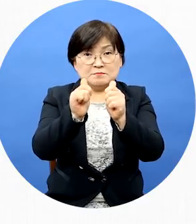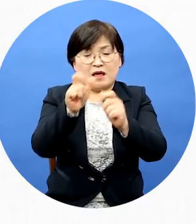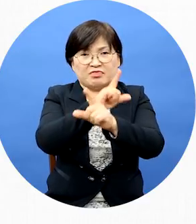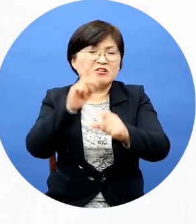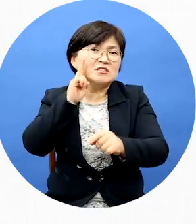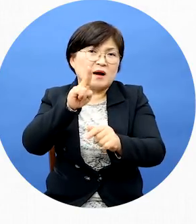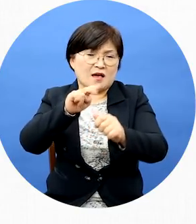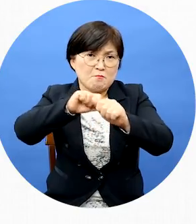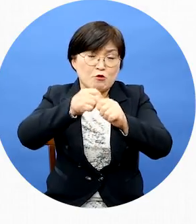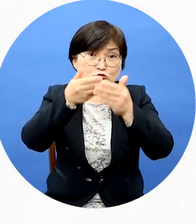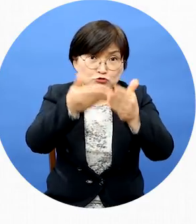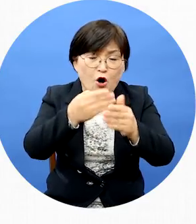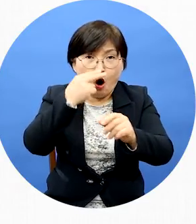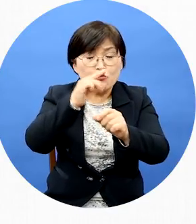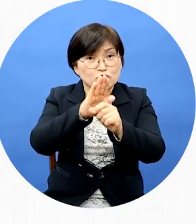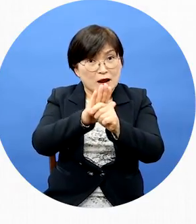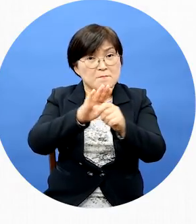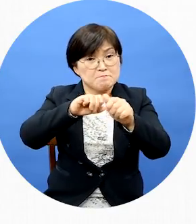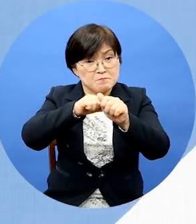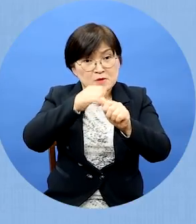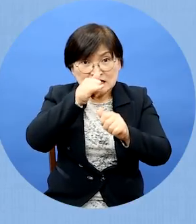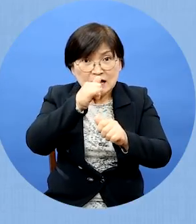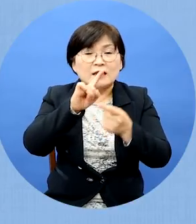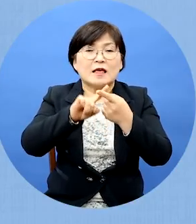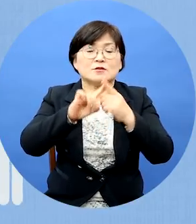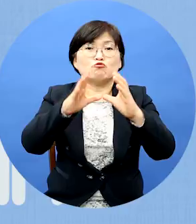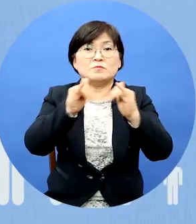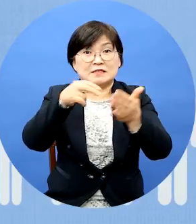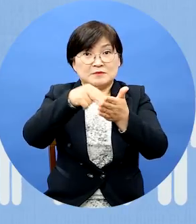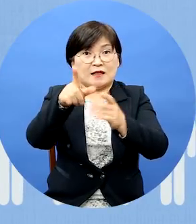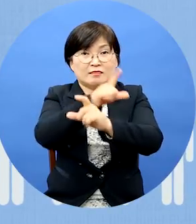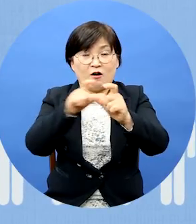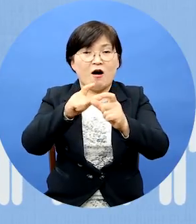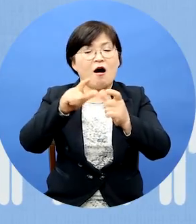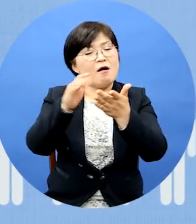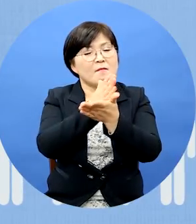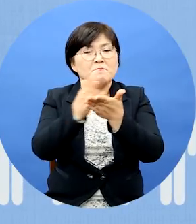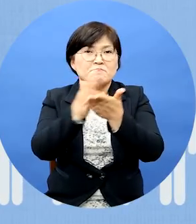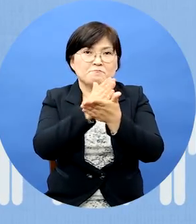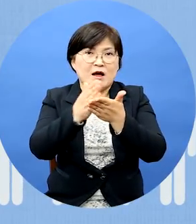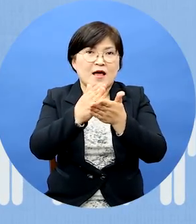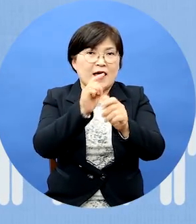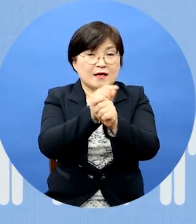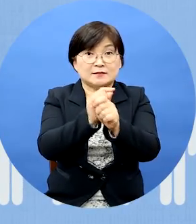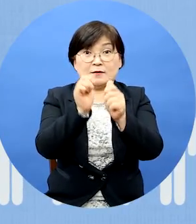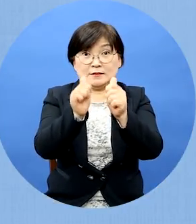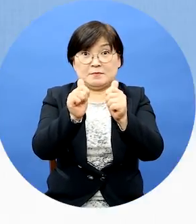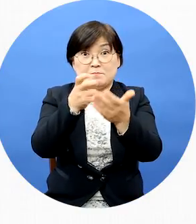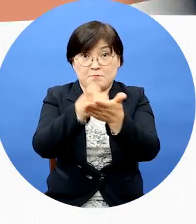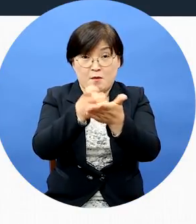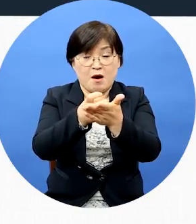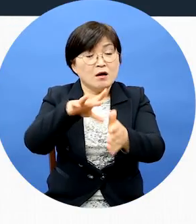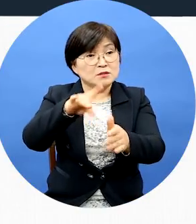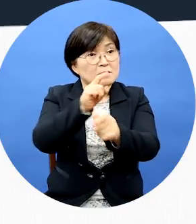가혹하지는 않은지, 혹여 부당하게 내려진 처분은 아닌지 국민의 입장에서 다시 한번 헤아리는 제도 행정심판.